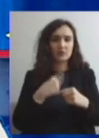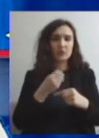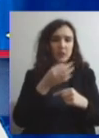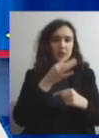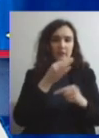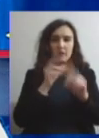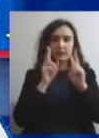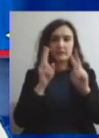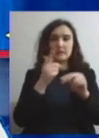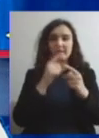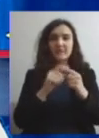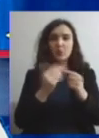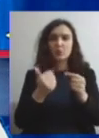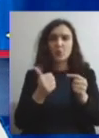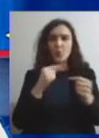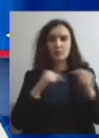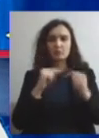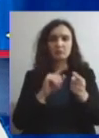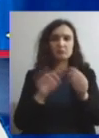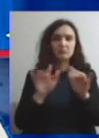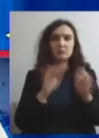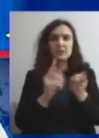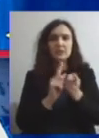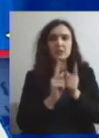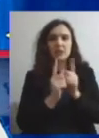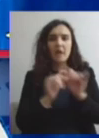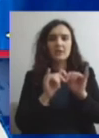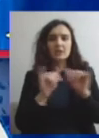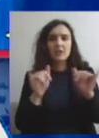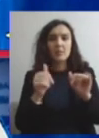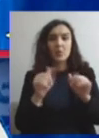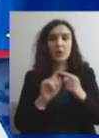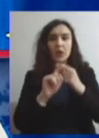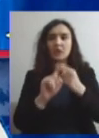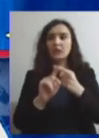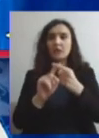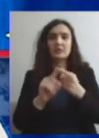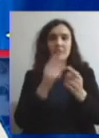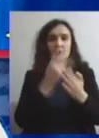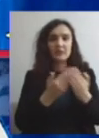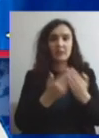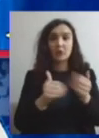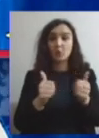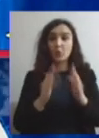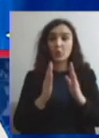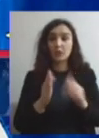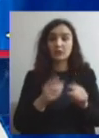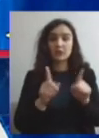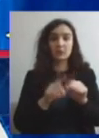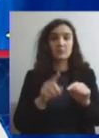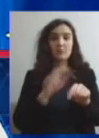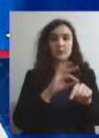ვიცით ვირუსის ქცევა და არ ვიცით მისი გავრცელება და გადადების კოეფიციენტი როგორი არის ესეთ პაციენტებში,